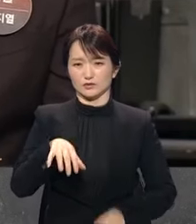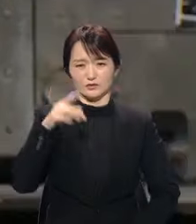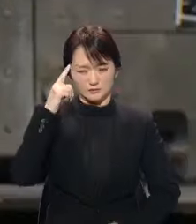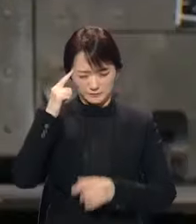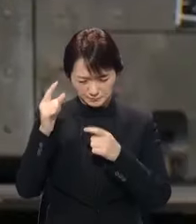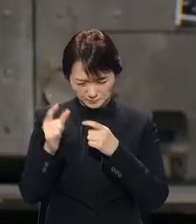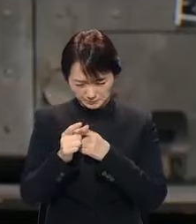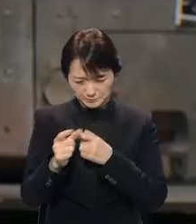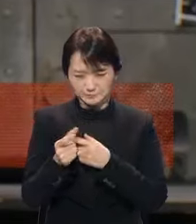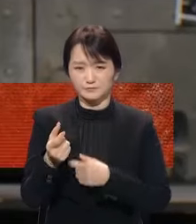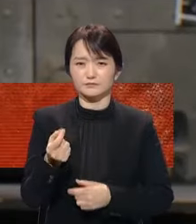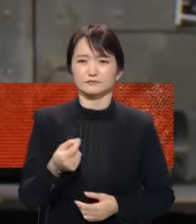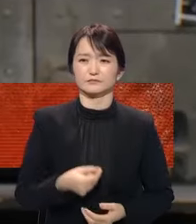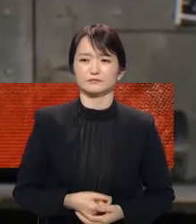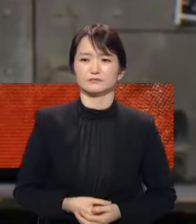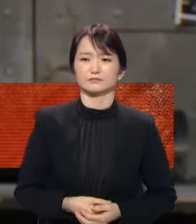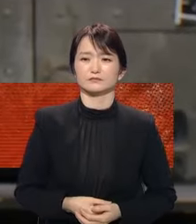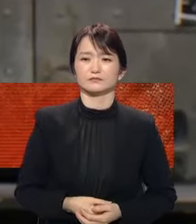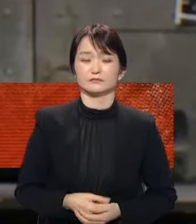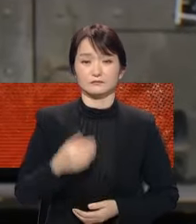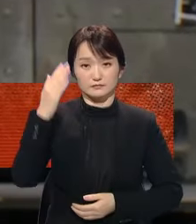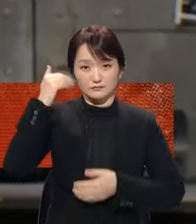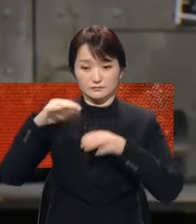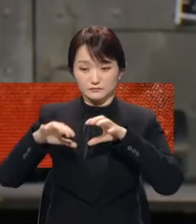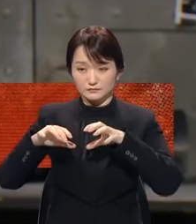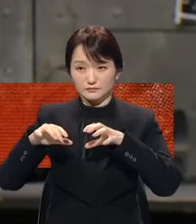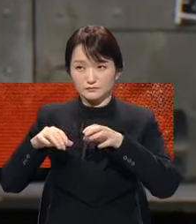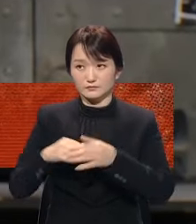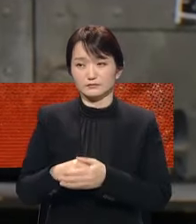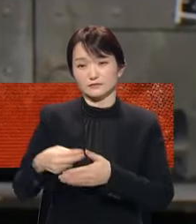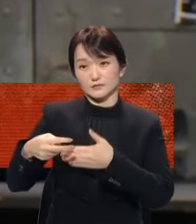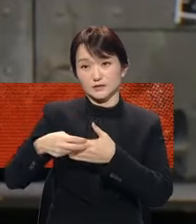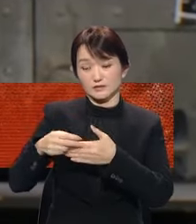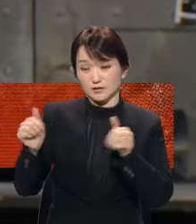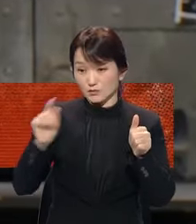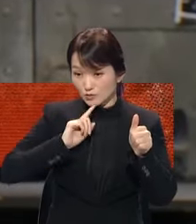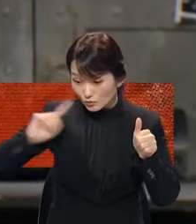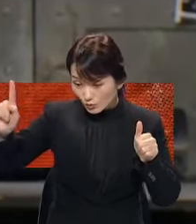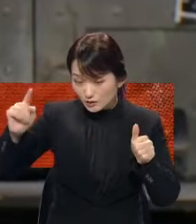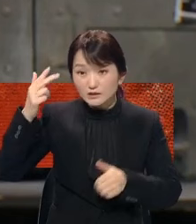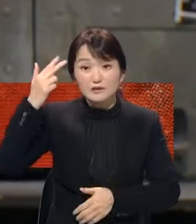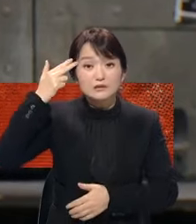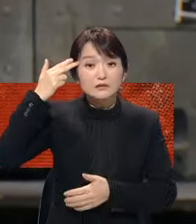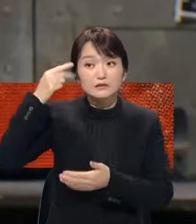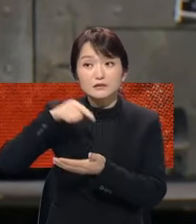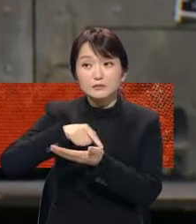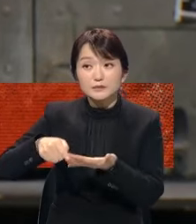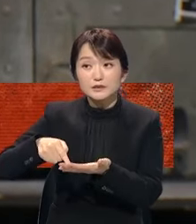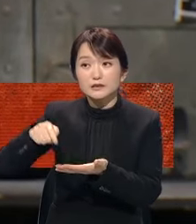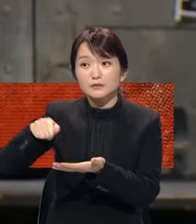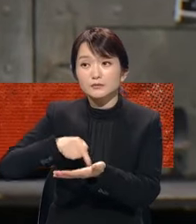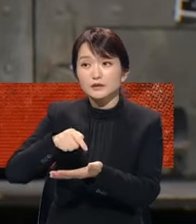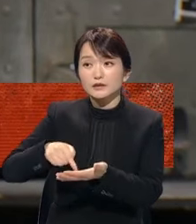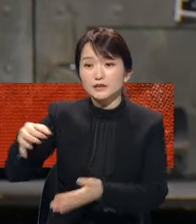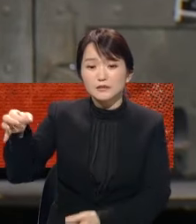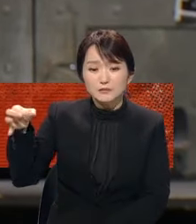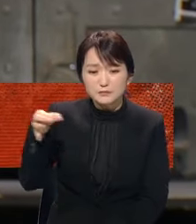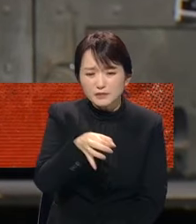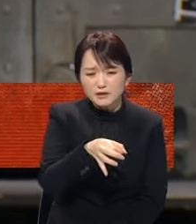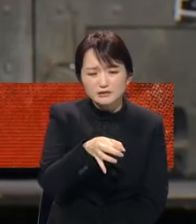것 같긴 합니다만 그러니까 대한민국에서 의료소송 더하기 정신적 피해에 대한 배상을 받는 게